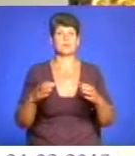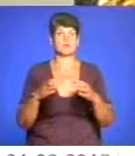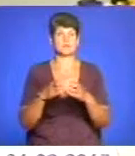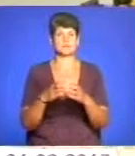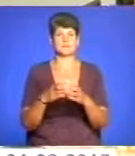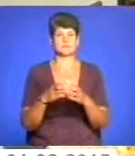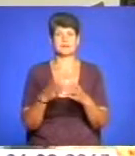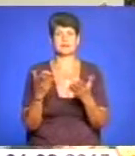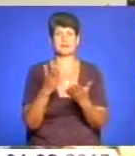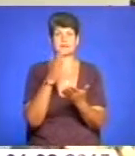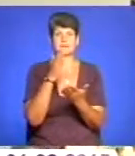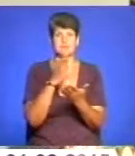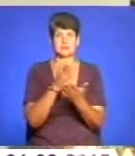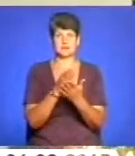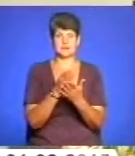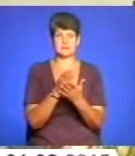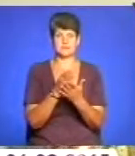об'єднань, які знаходяться в